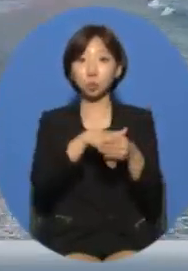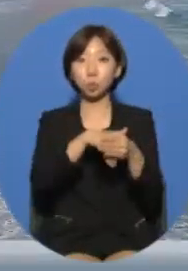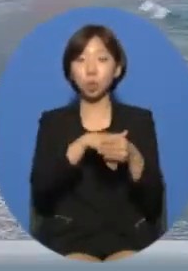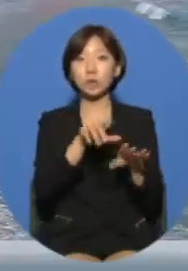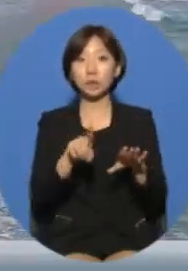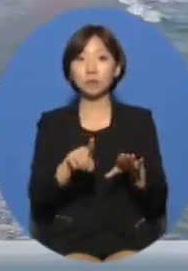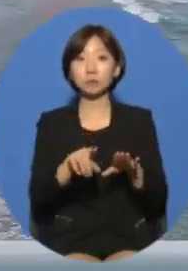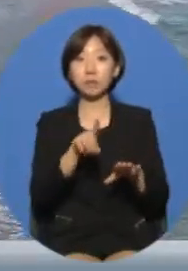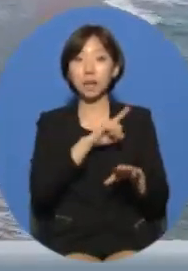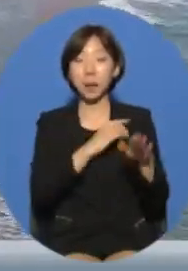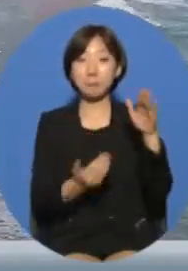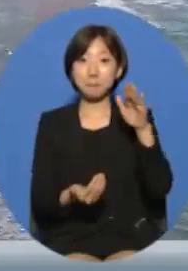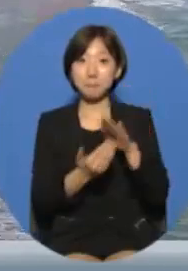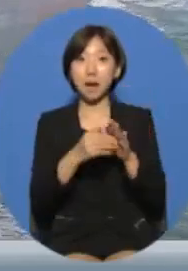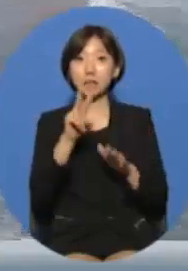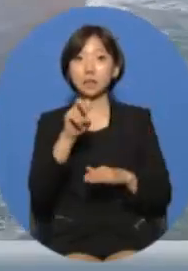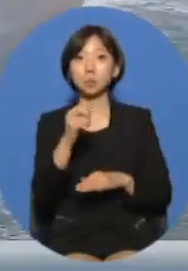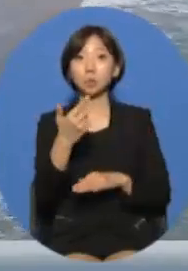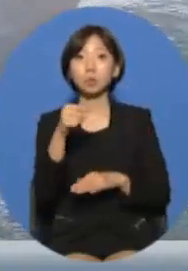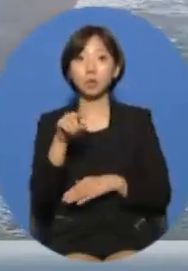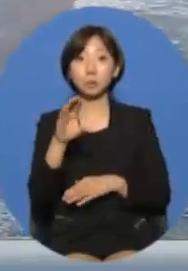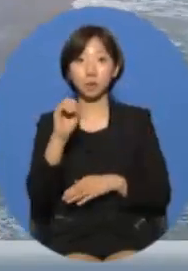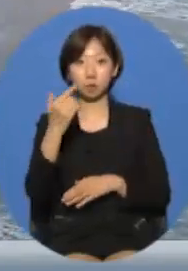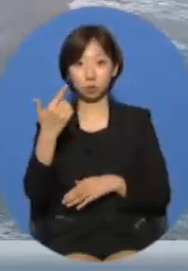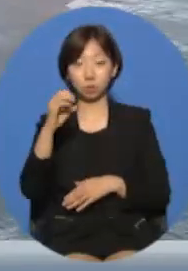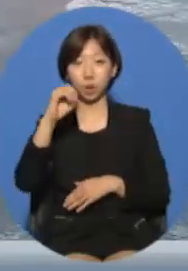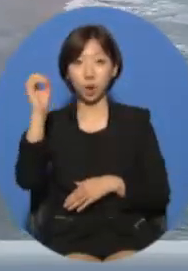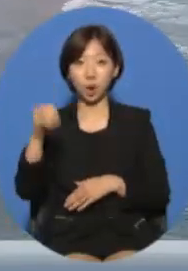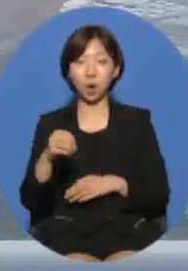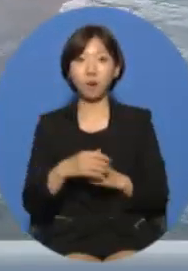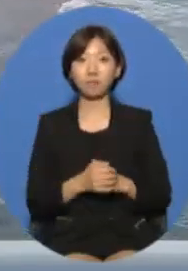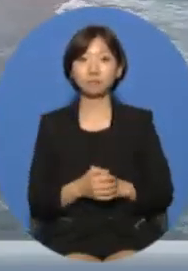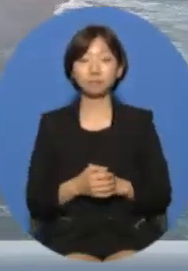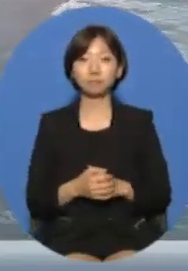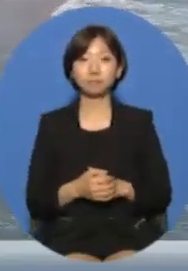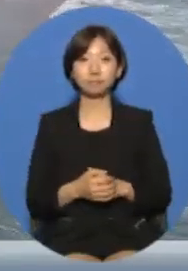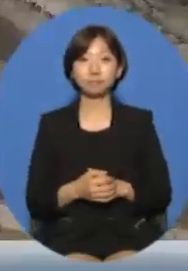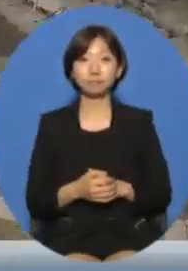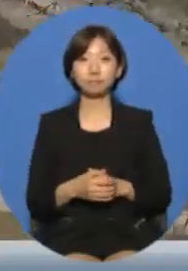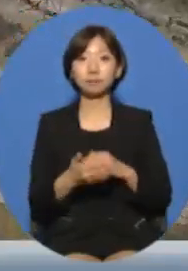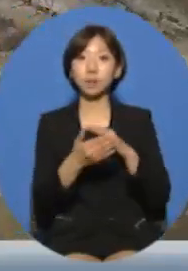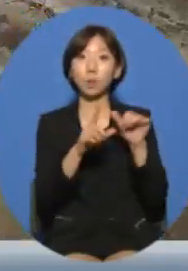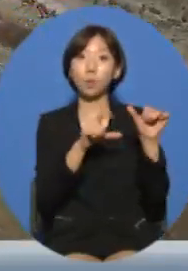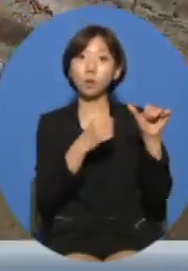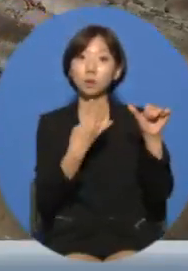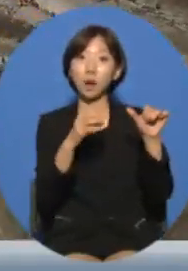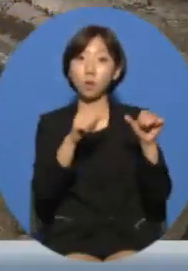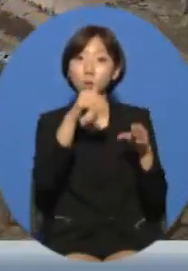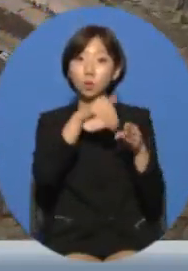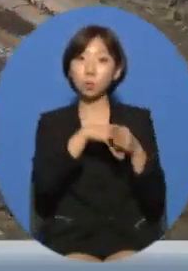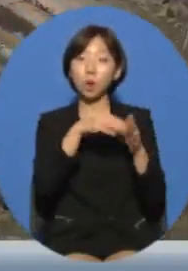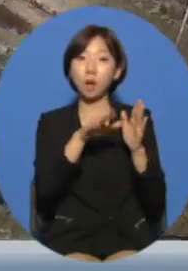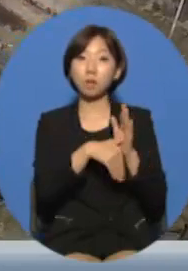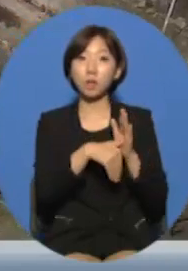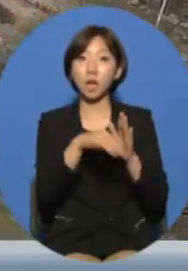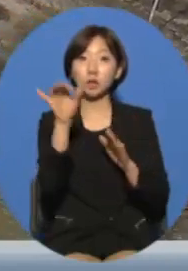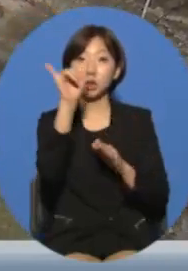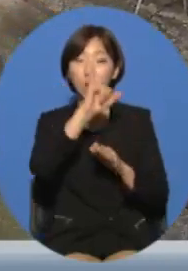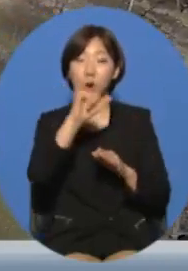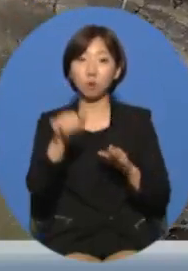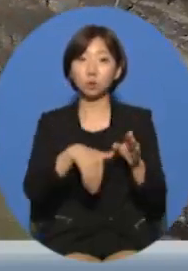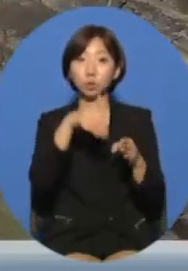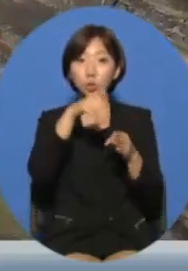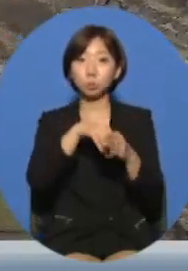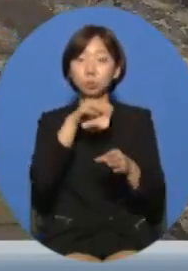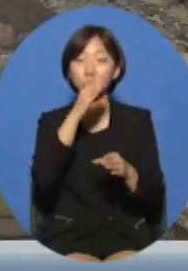역대 최고인 26.06% 최고 집계치를 보였는데요. 사전투표가 실시된 역대 전국 단위 선거 중에